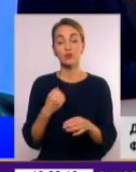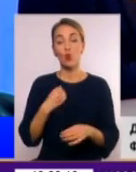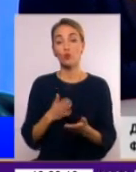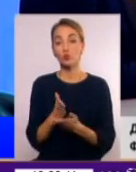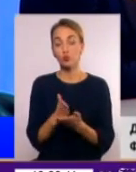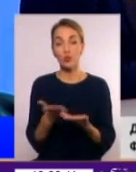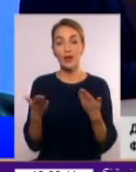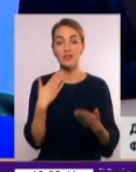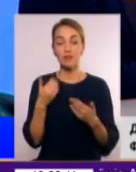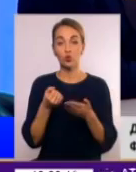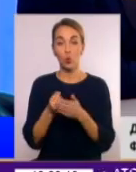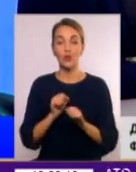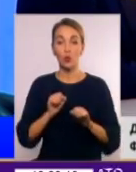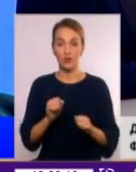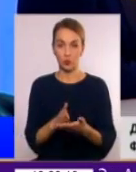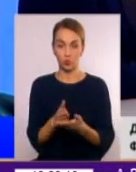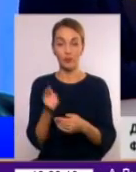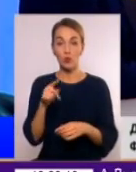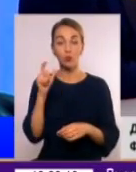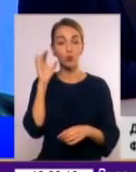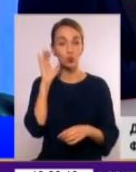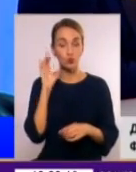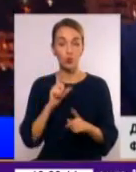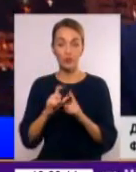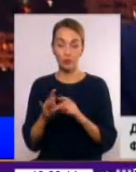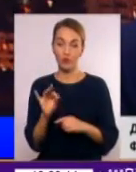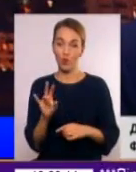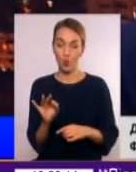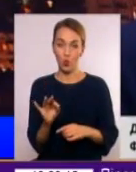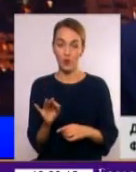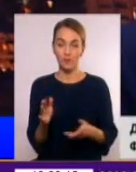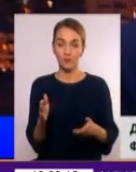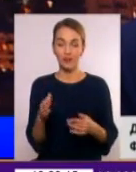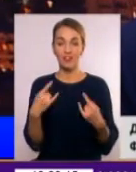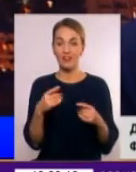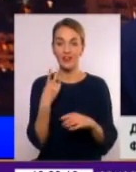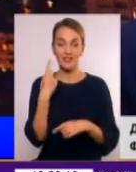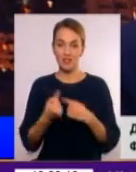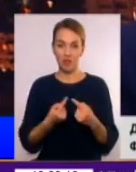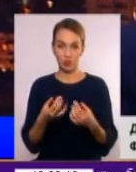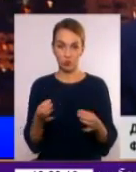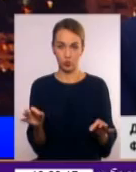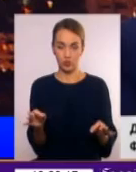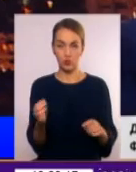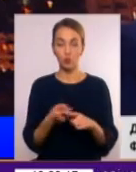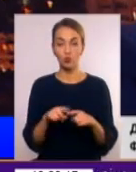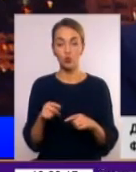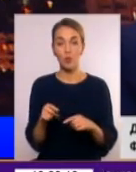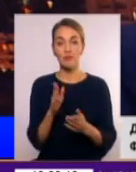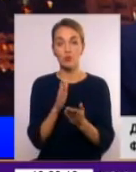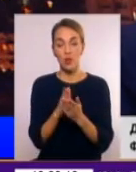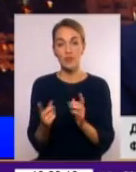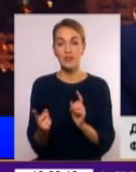нього ставлення до тилових служб. Ну, те, що ви почуєте у відповідь, воно його ну, в ефір не завжди, скажімо, пустиш. Да? Тому що вони з ними